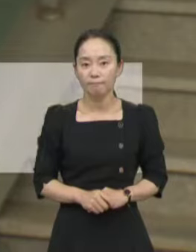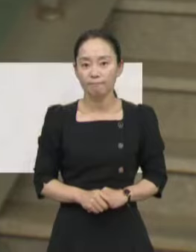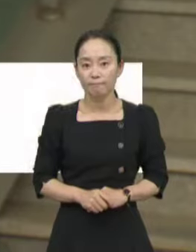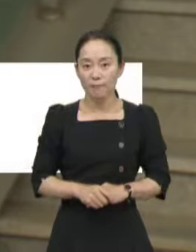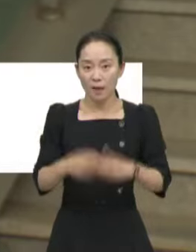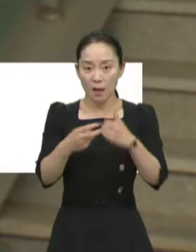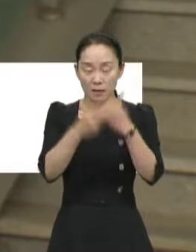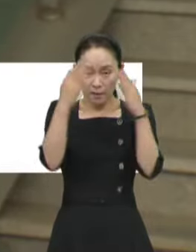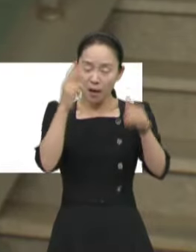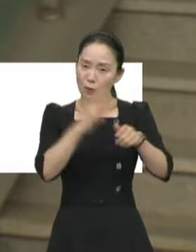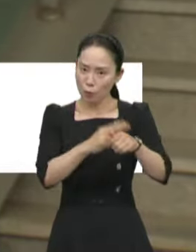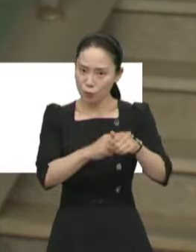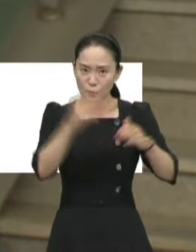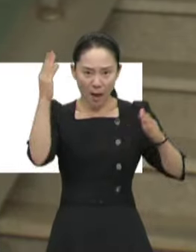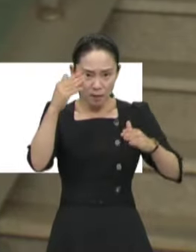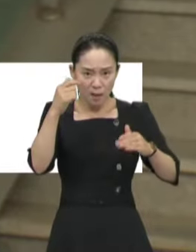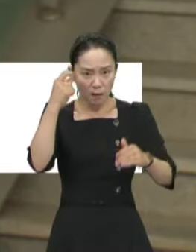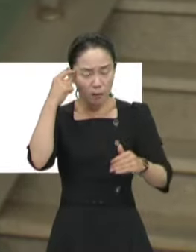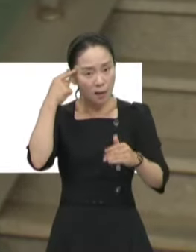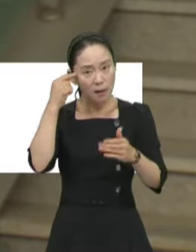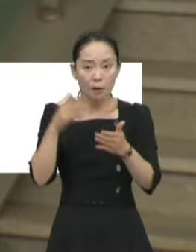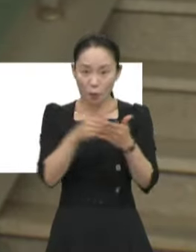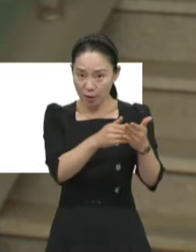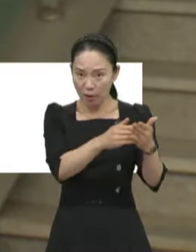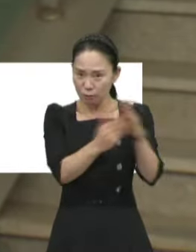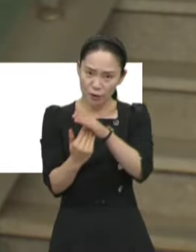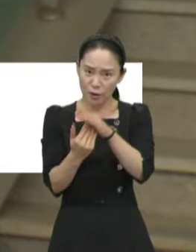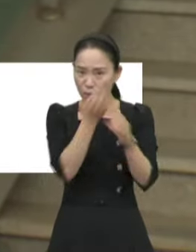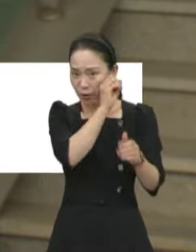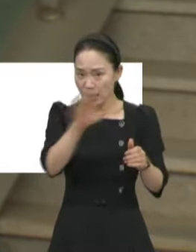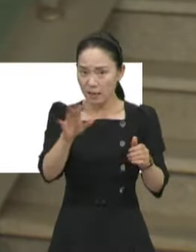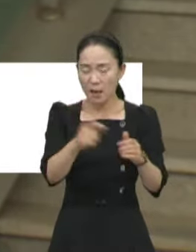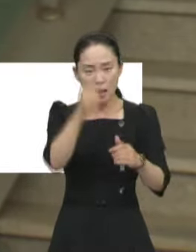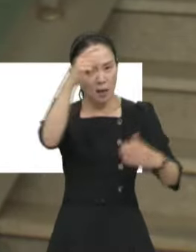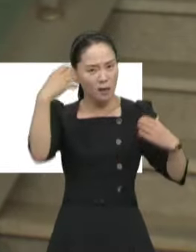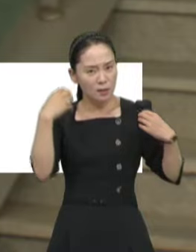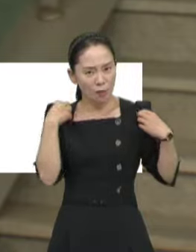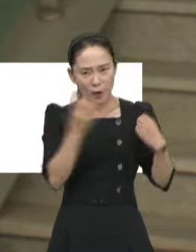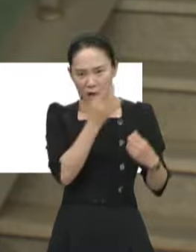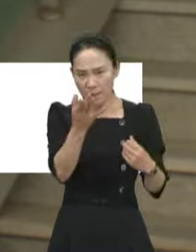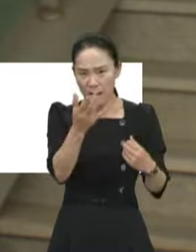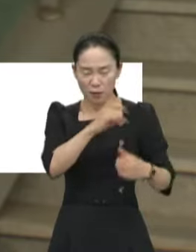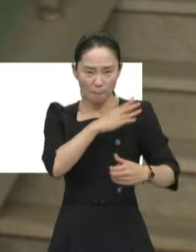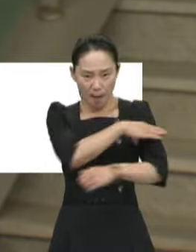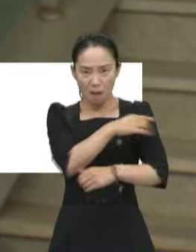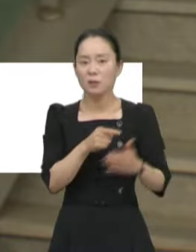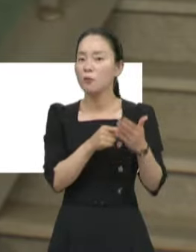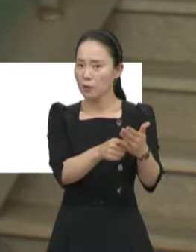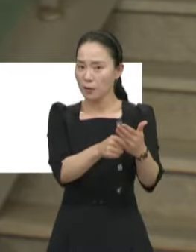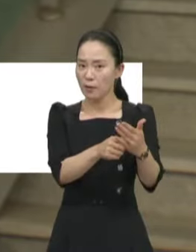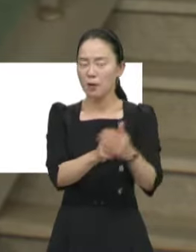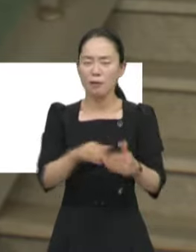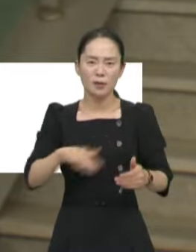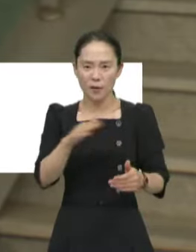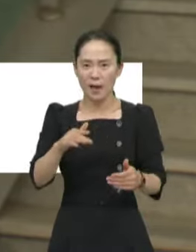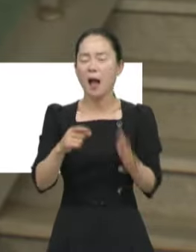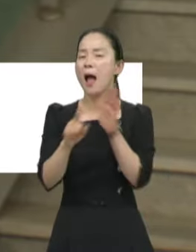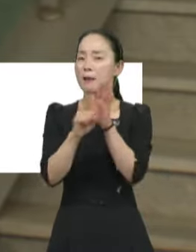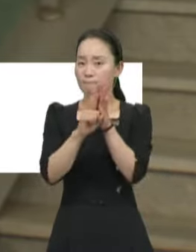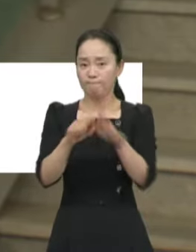의대 교수, 학생의 의견을 모두 무시하고 정부의 일방적인 정책에 의해서 시행되고 있다는 걸 저희가